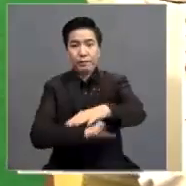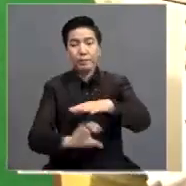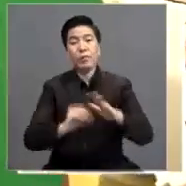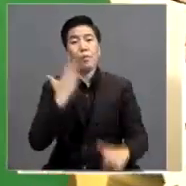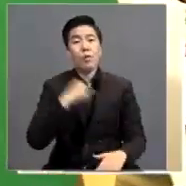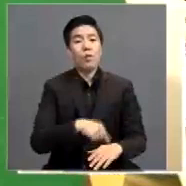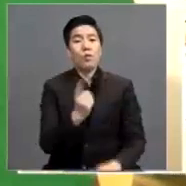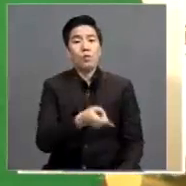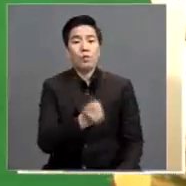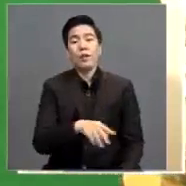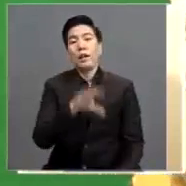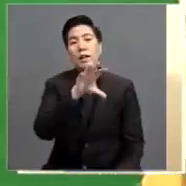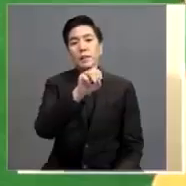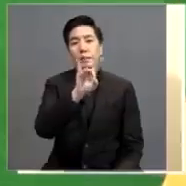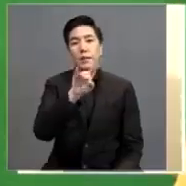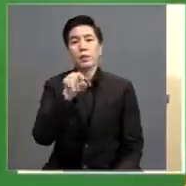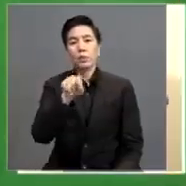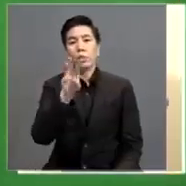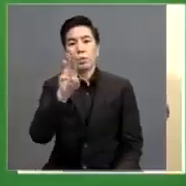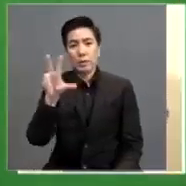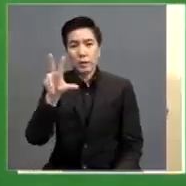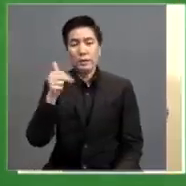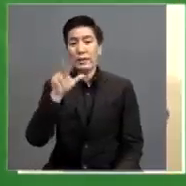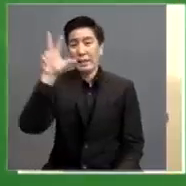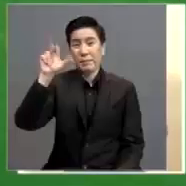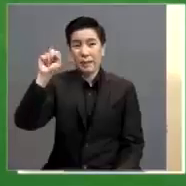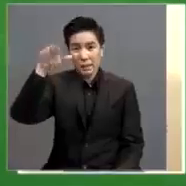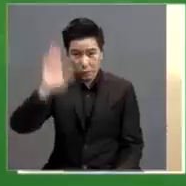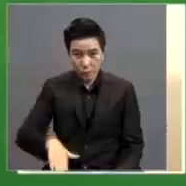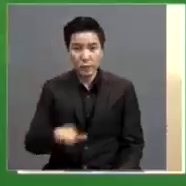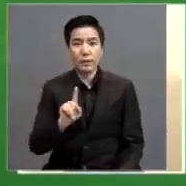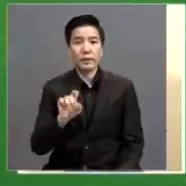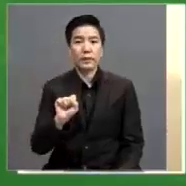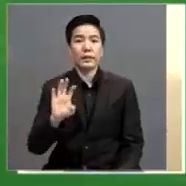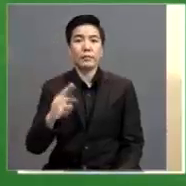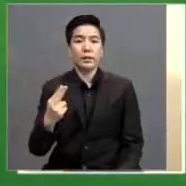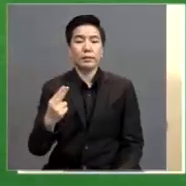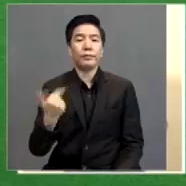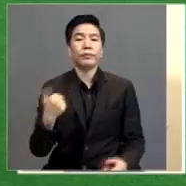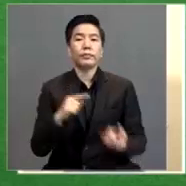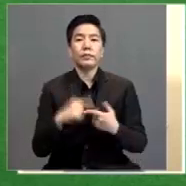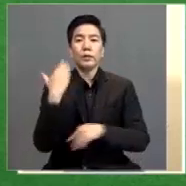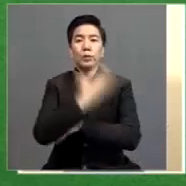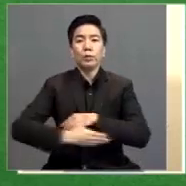ฟ้าลดลงจาก 50อ่าร้อยละ 50 8.63จาก 300เหลือแสนสี่หมื่นคน